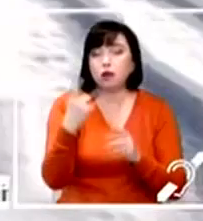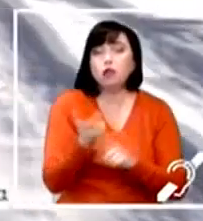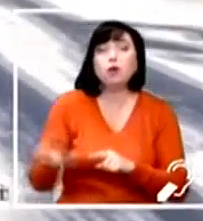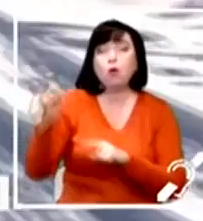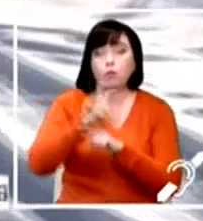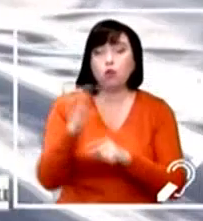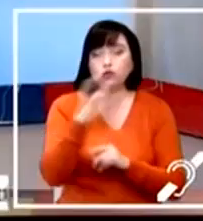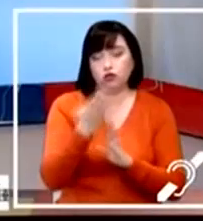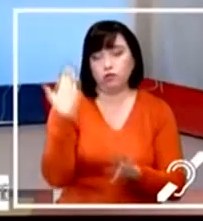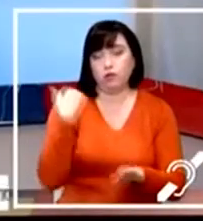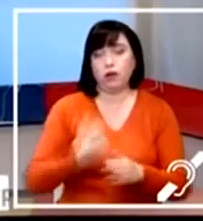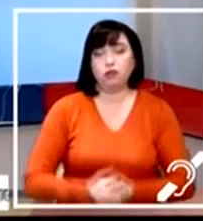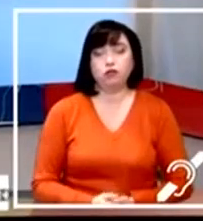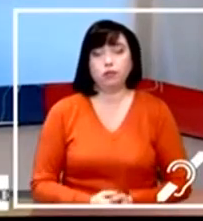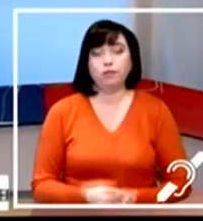mari.